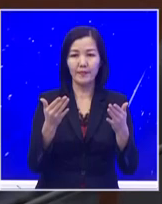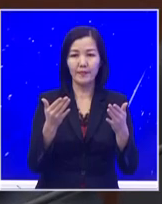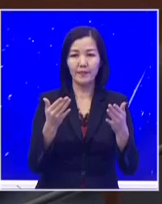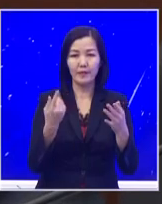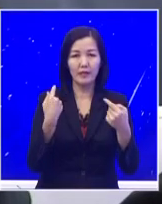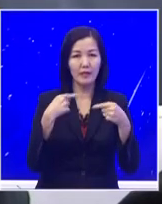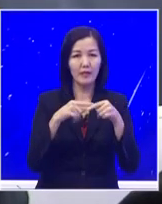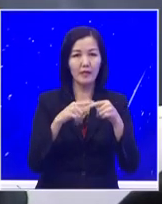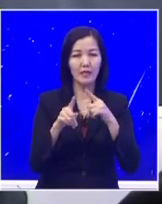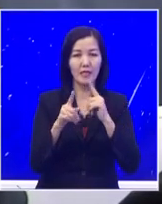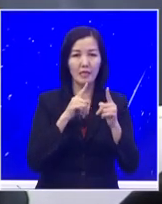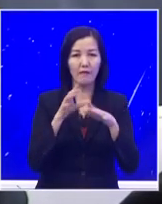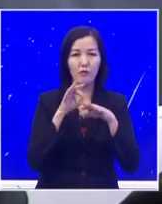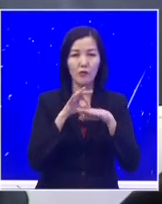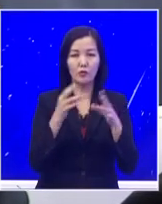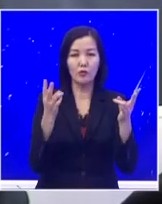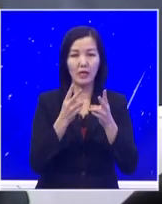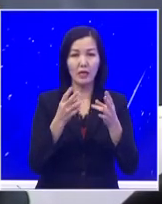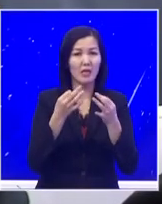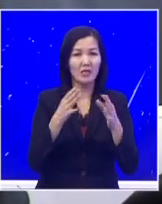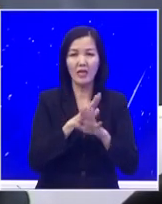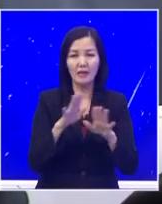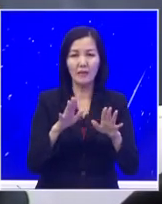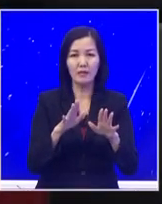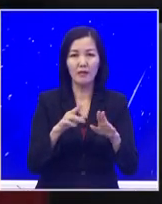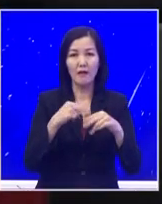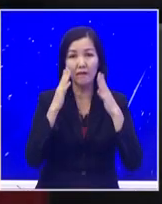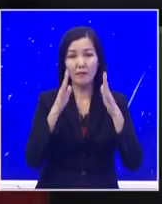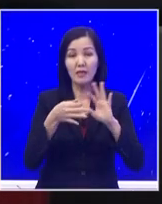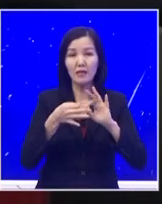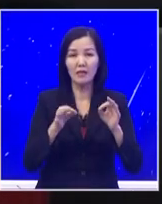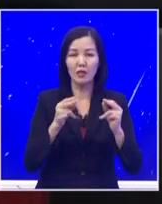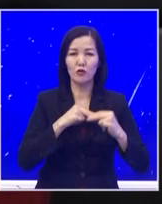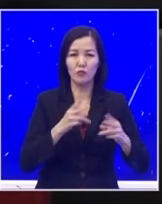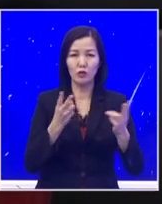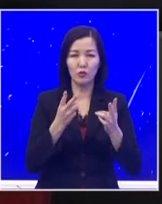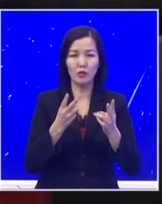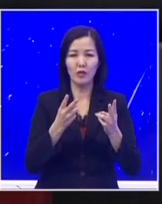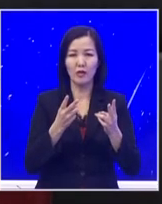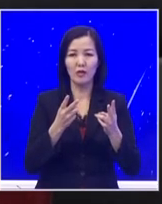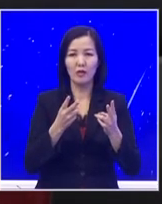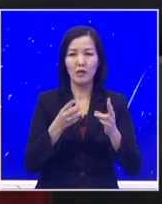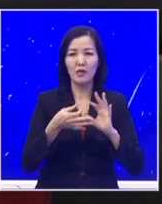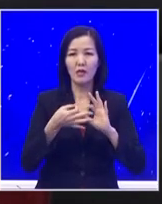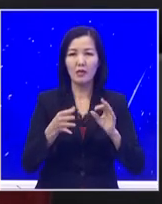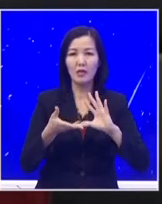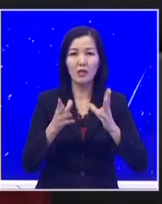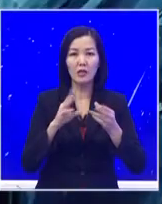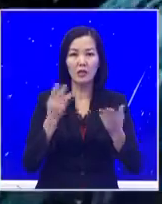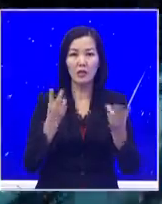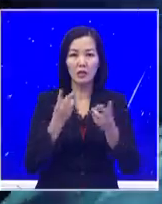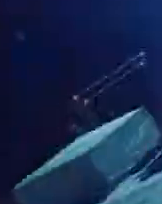техсовет өткізіңіздер, жайдан жай болмасын. Давайте конкретно работать. Конкретно давайте результат.